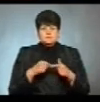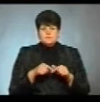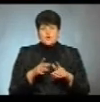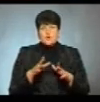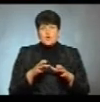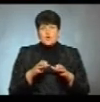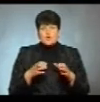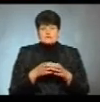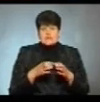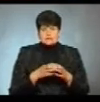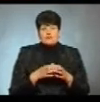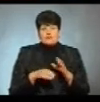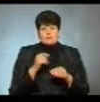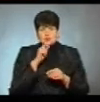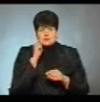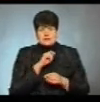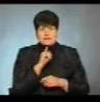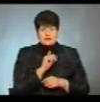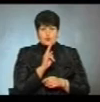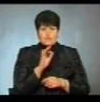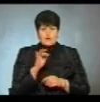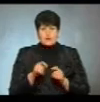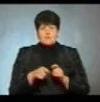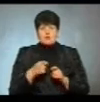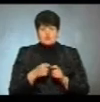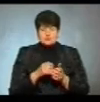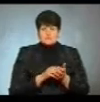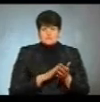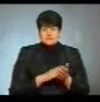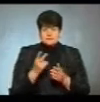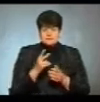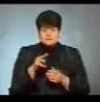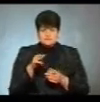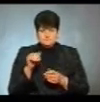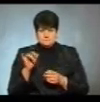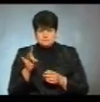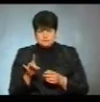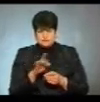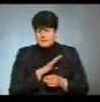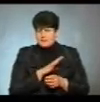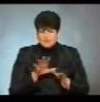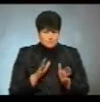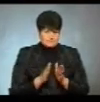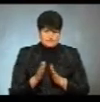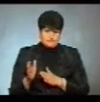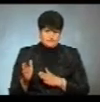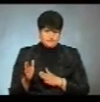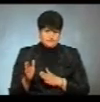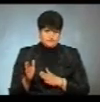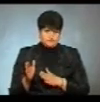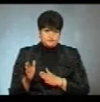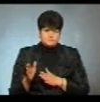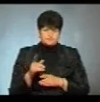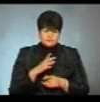Комітету виборців України Ігоря Ковалика, порушення, зафіксовані у другому турі голосування, не були системними. Ми зафіксували